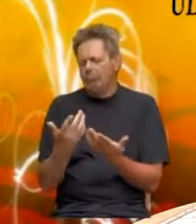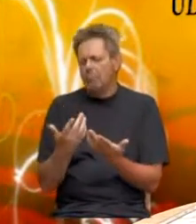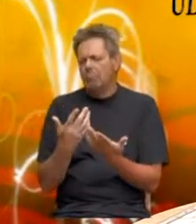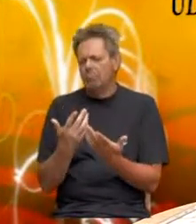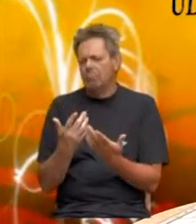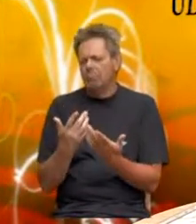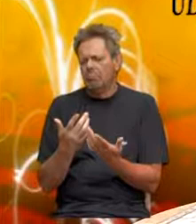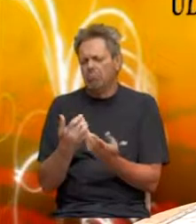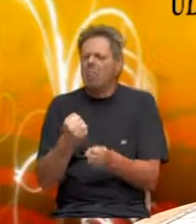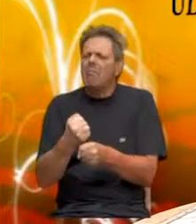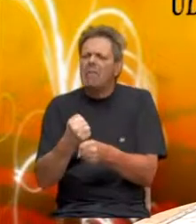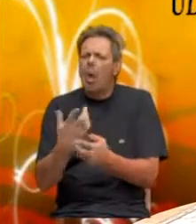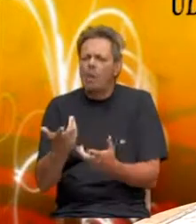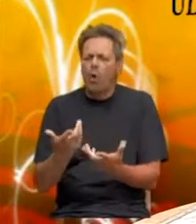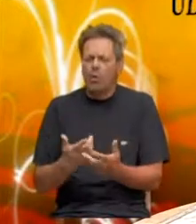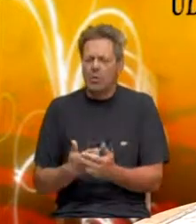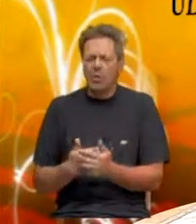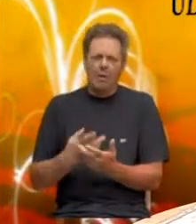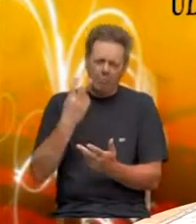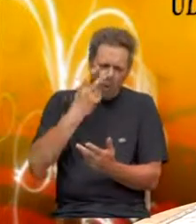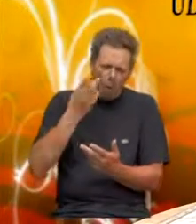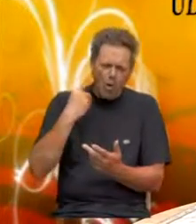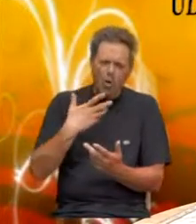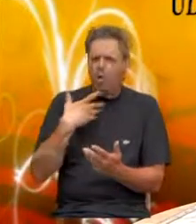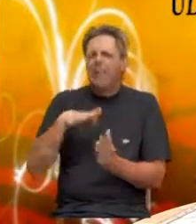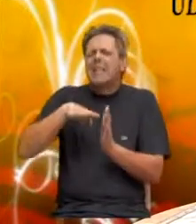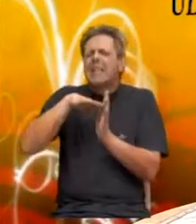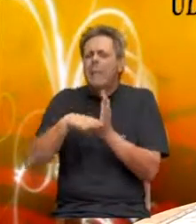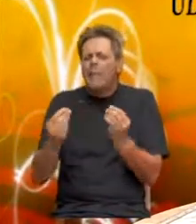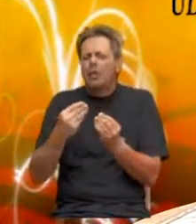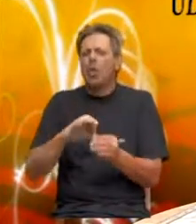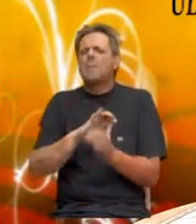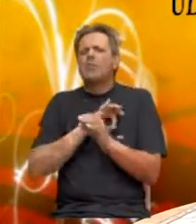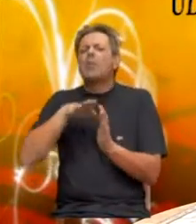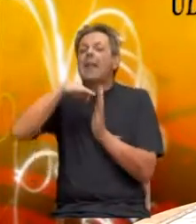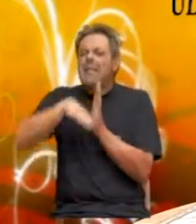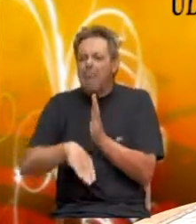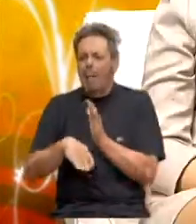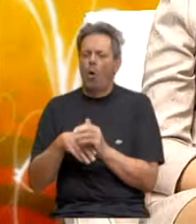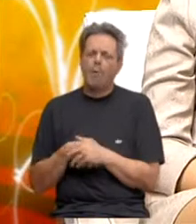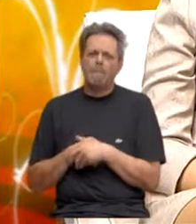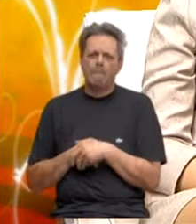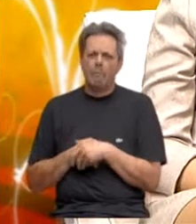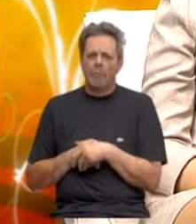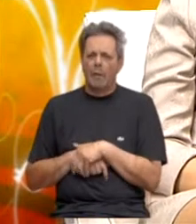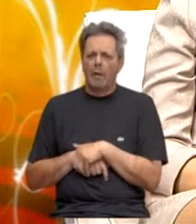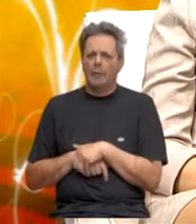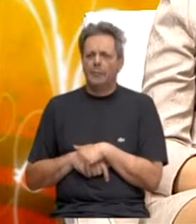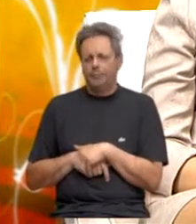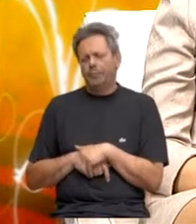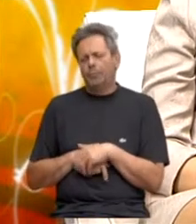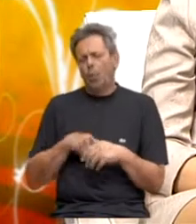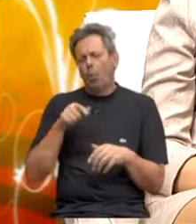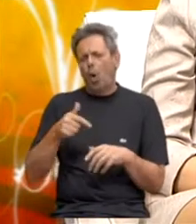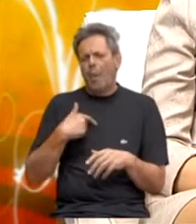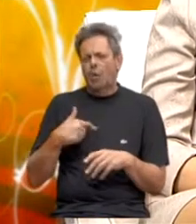prije recimo bilo toliko smrtnih slučajeva, sad se smanjilo za... Imate li neki takav podatak? Evo, zahvaljujući znači, toj PCI mreži